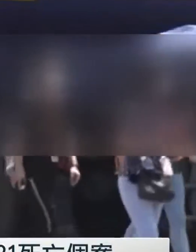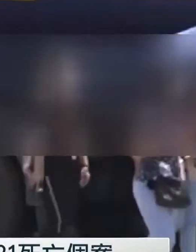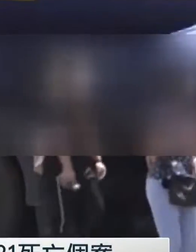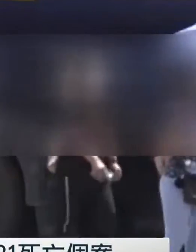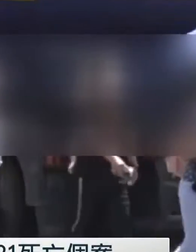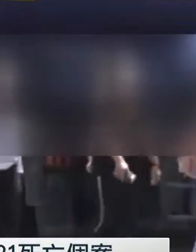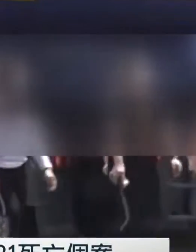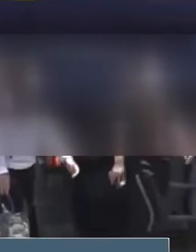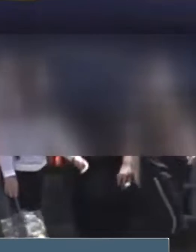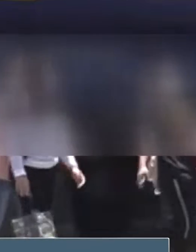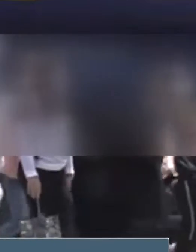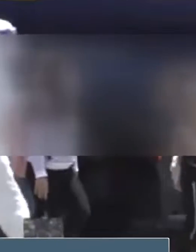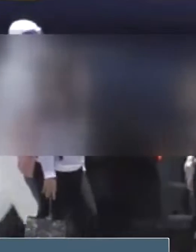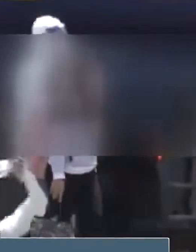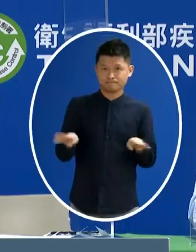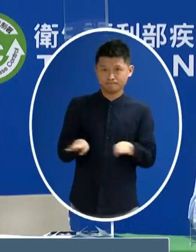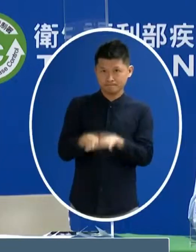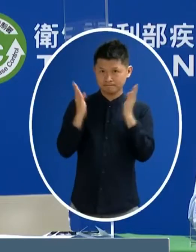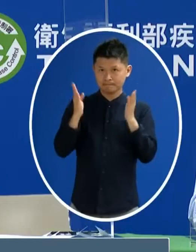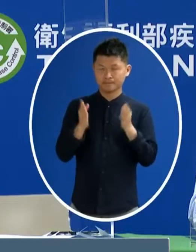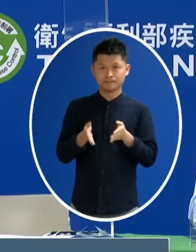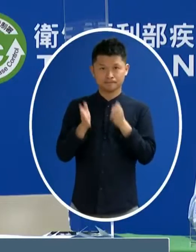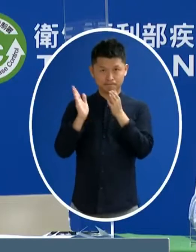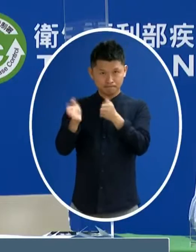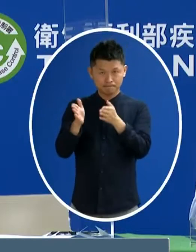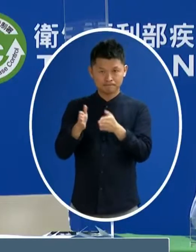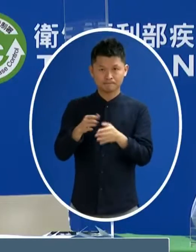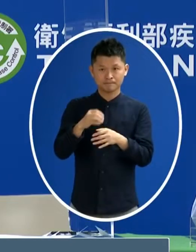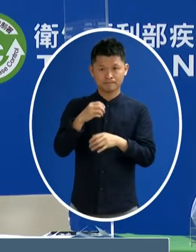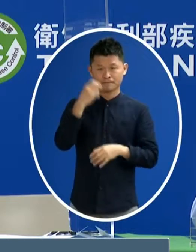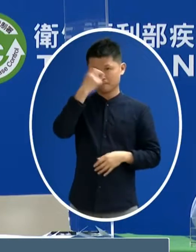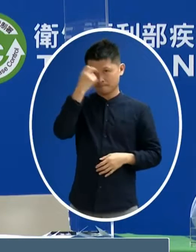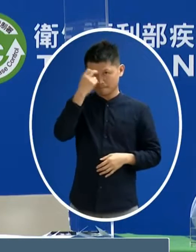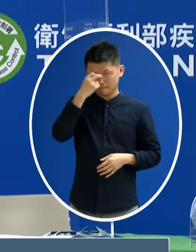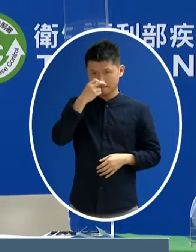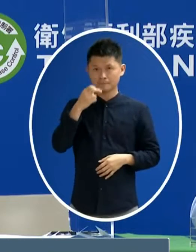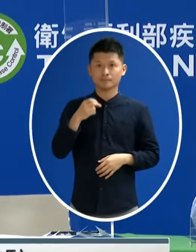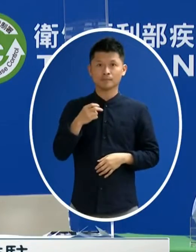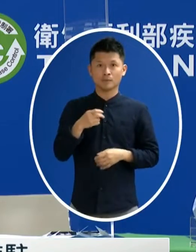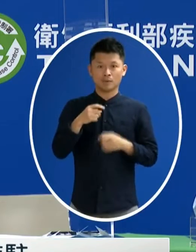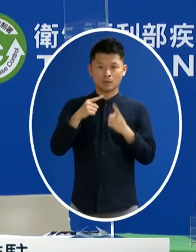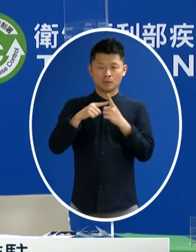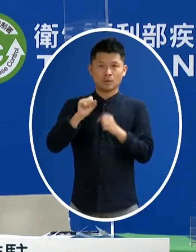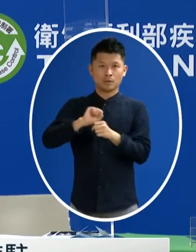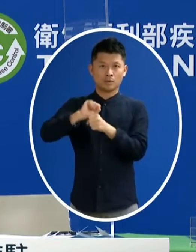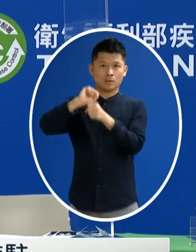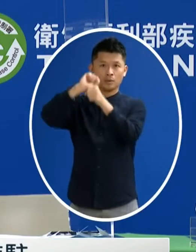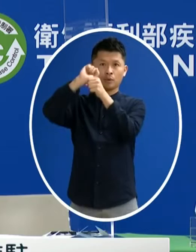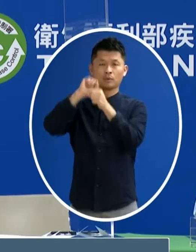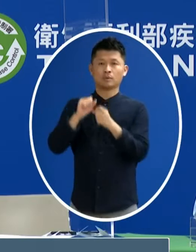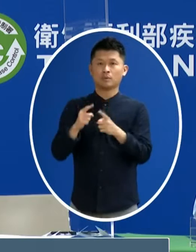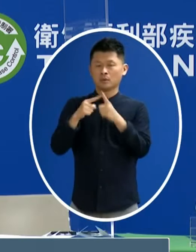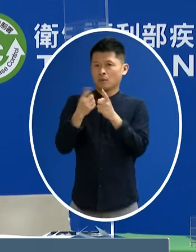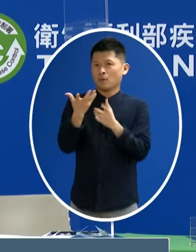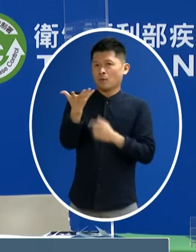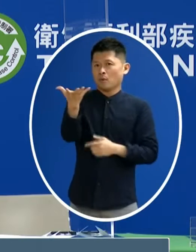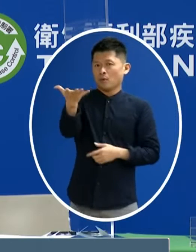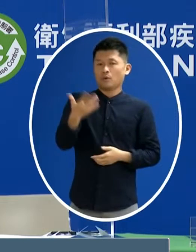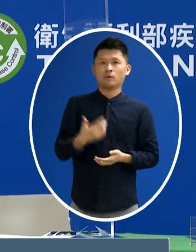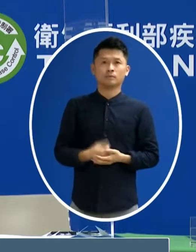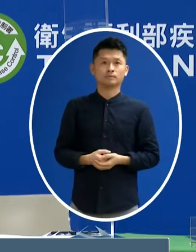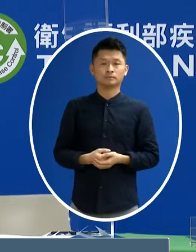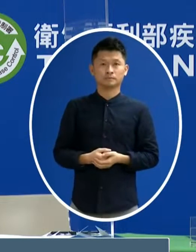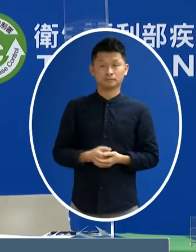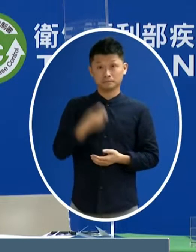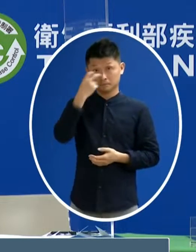中。 昨天已经开始展开大规模的筛检哈，那他人数非常的众多哈，大概准备